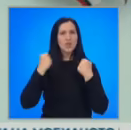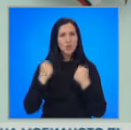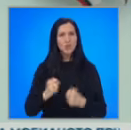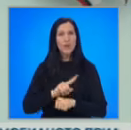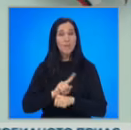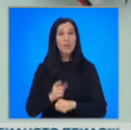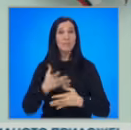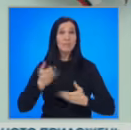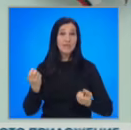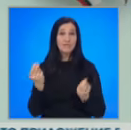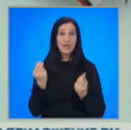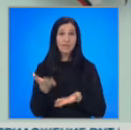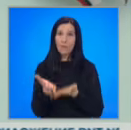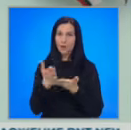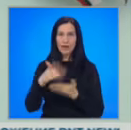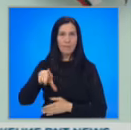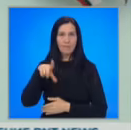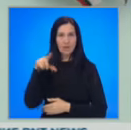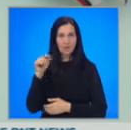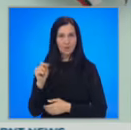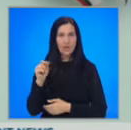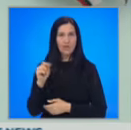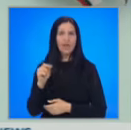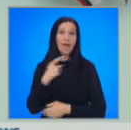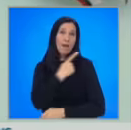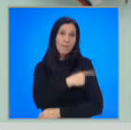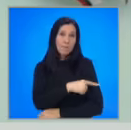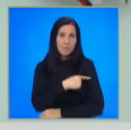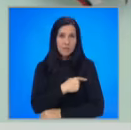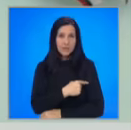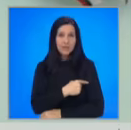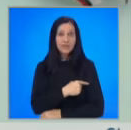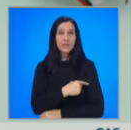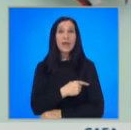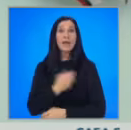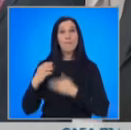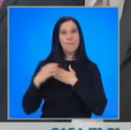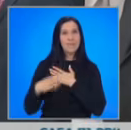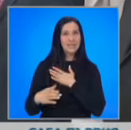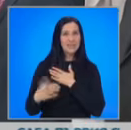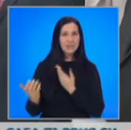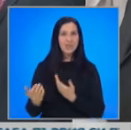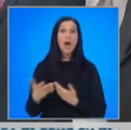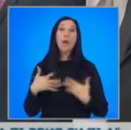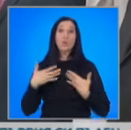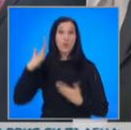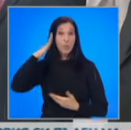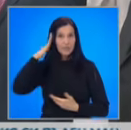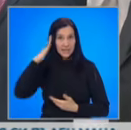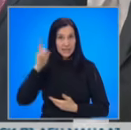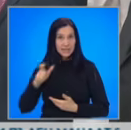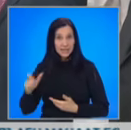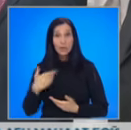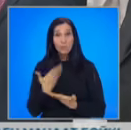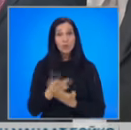без финансова подкрепа пенсионерите, медиците и бизнеса. Поиска от министрите да